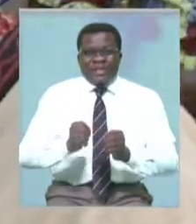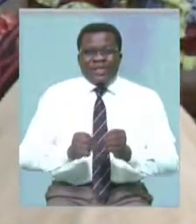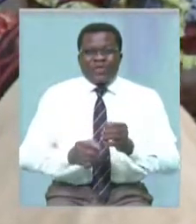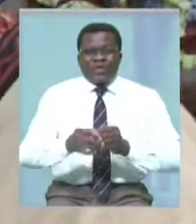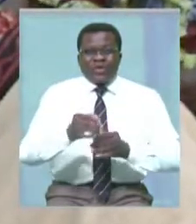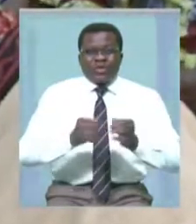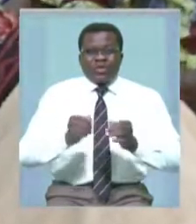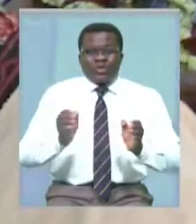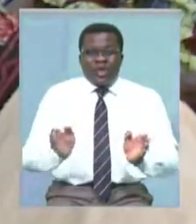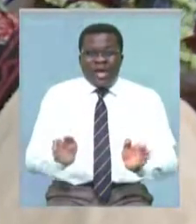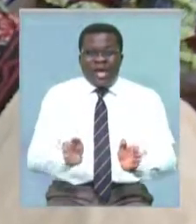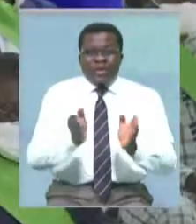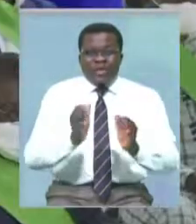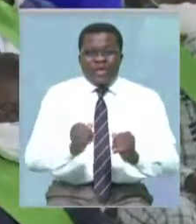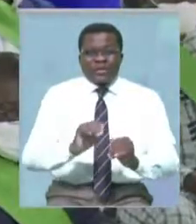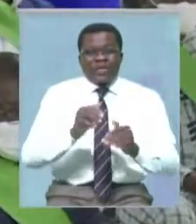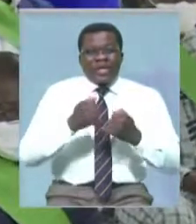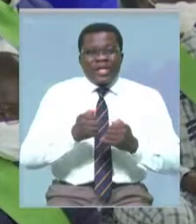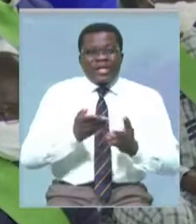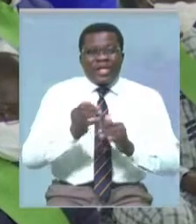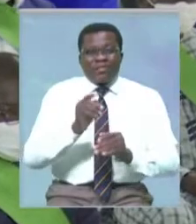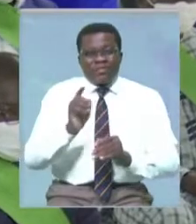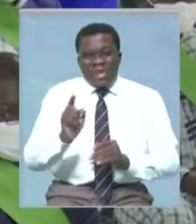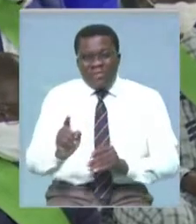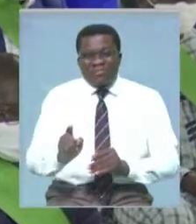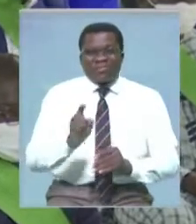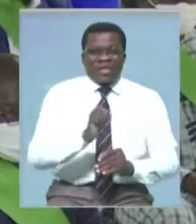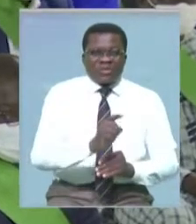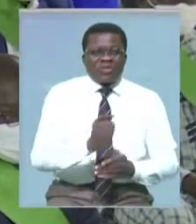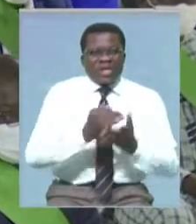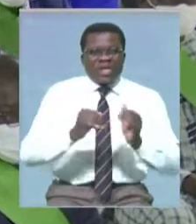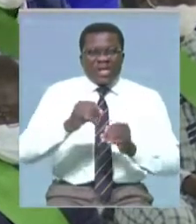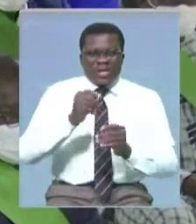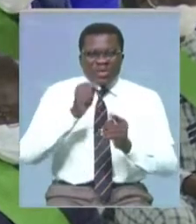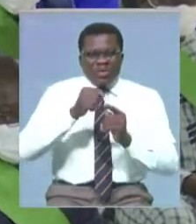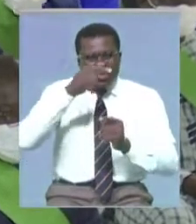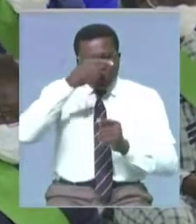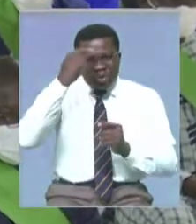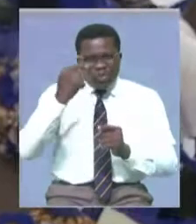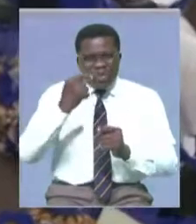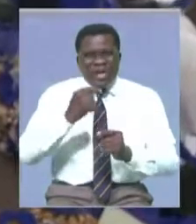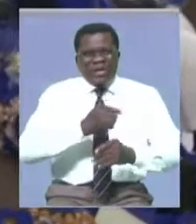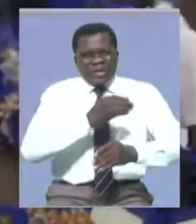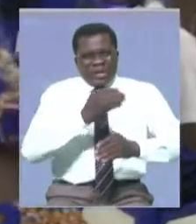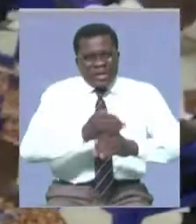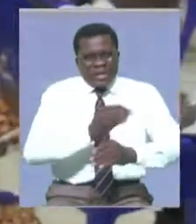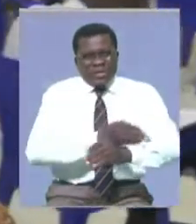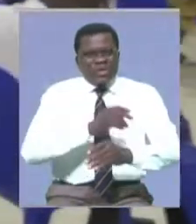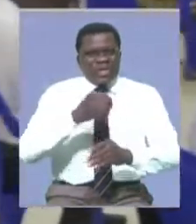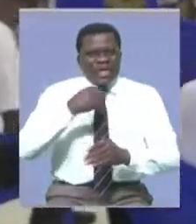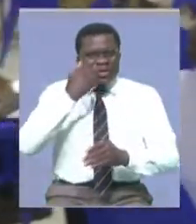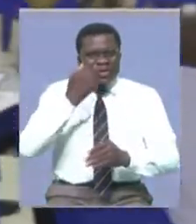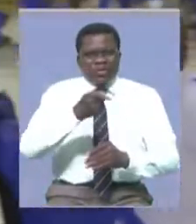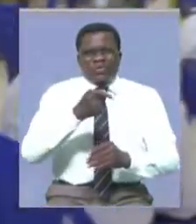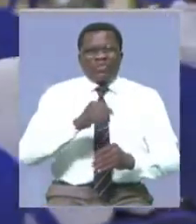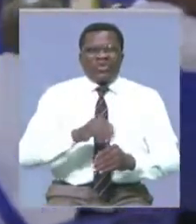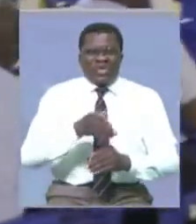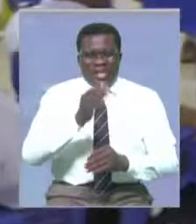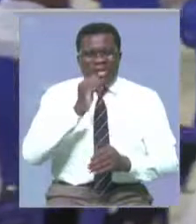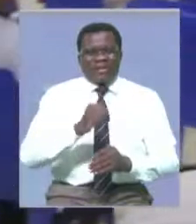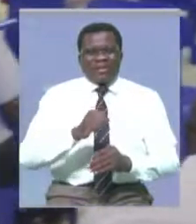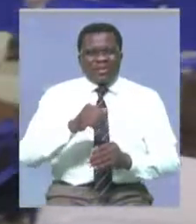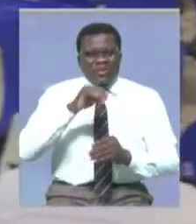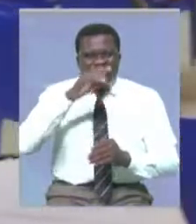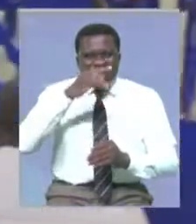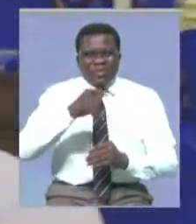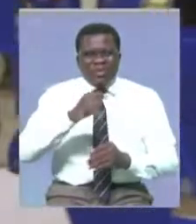plutôt encourageants, il y a par endroits quelques points noirs. La recrudescence du viol sur mineurs, par exemple.